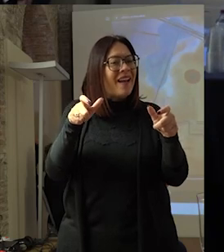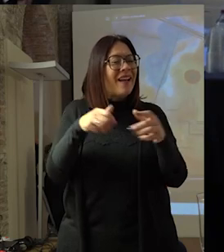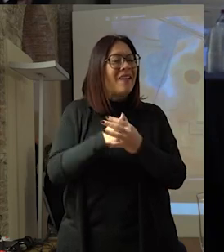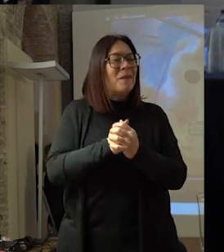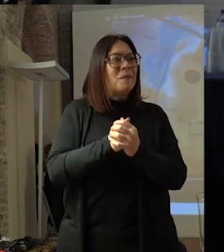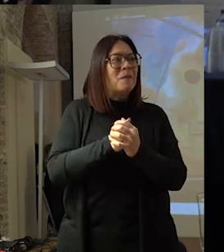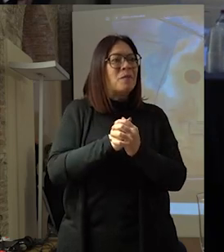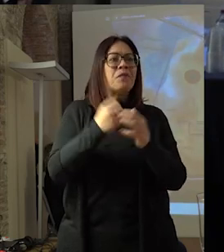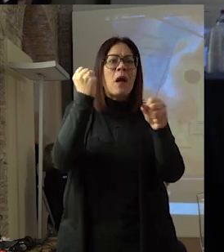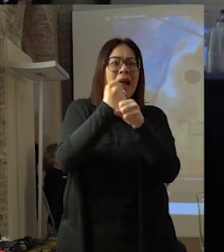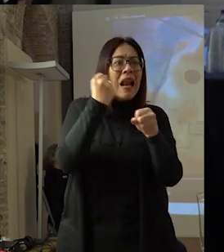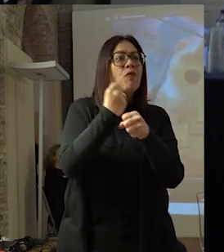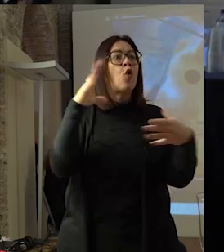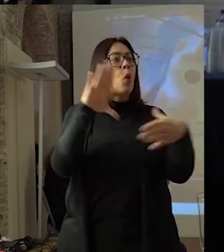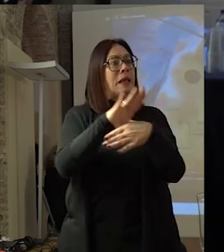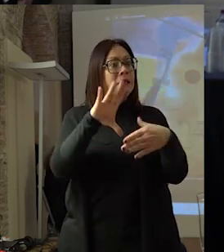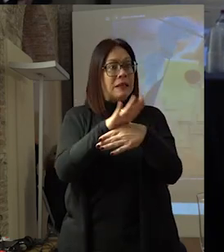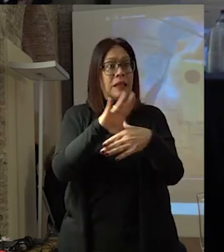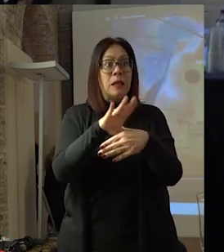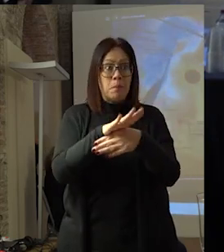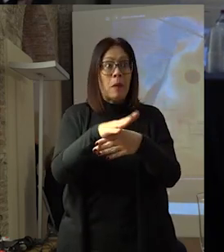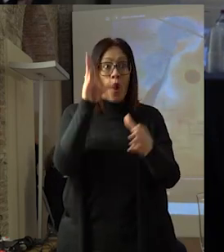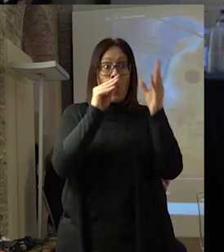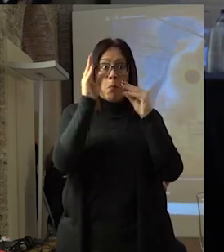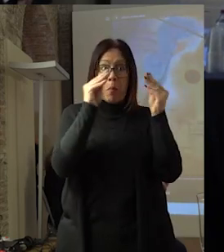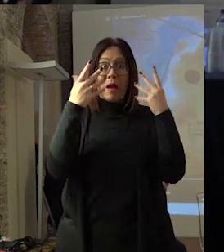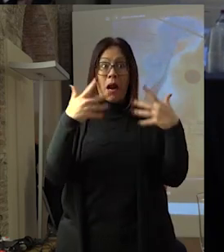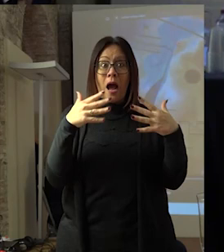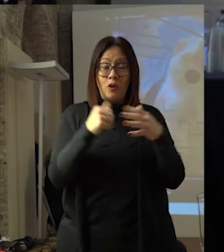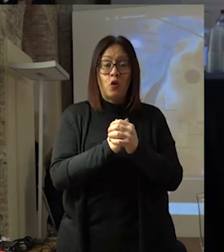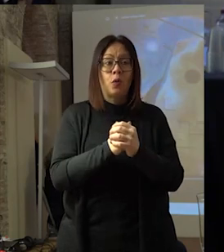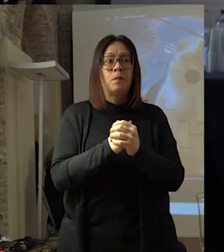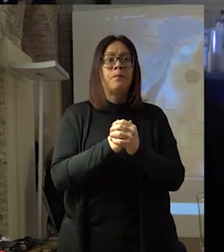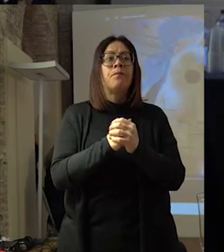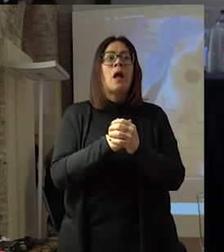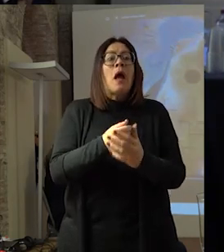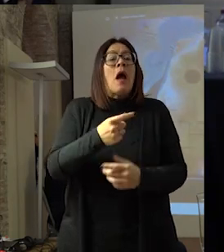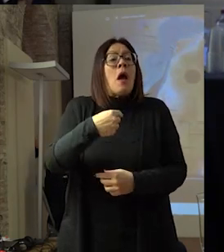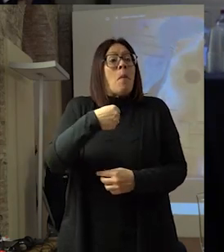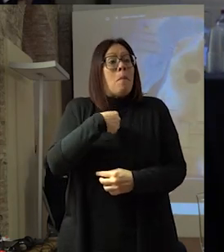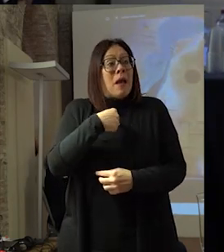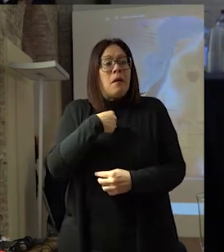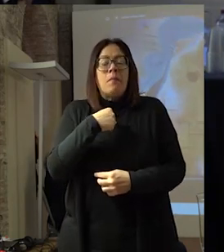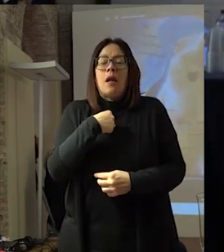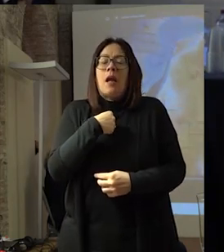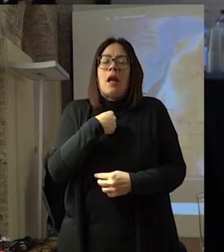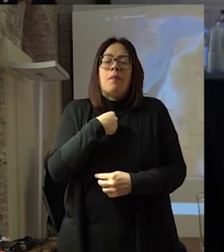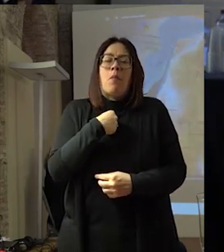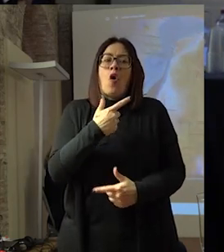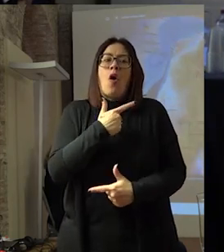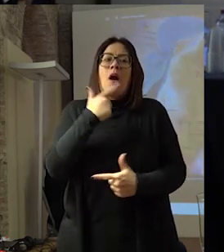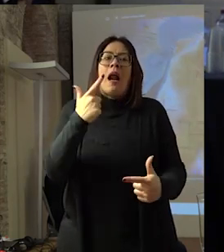il lavoro in team. Per me è stato un grande rilancio, perché a